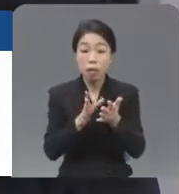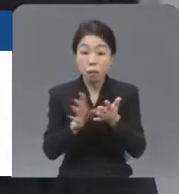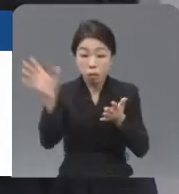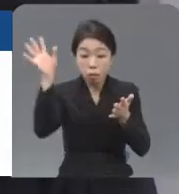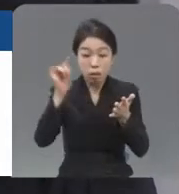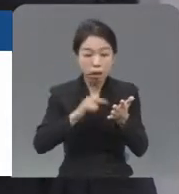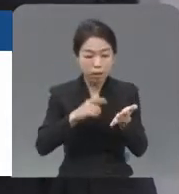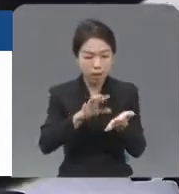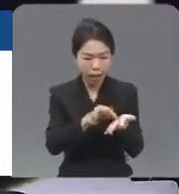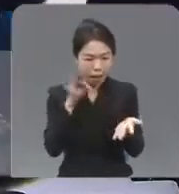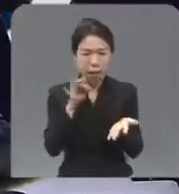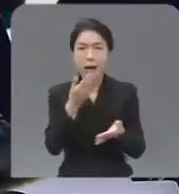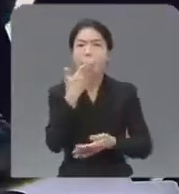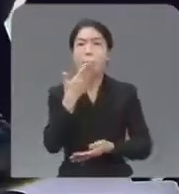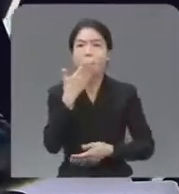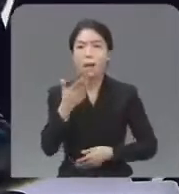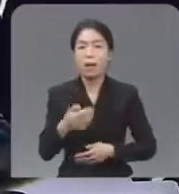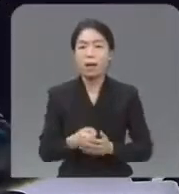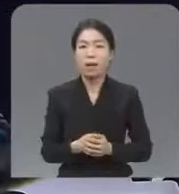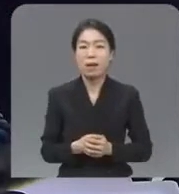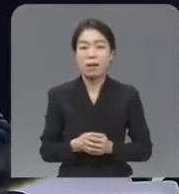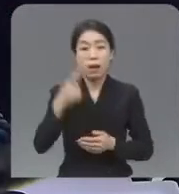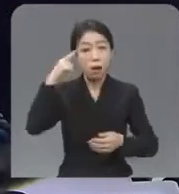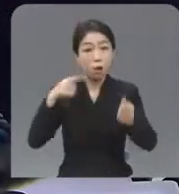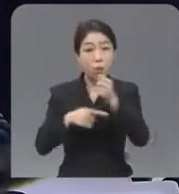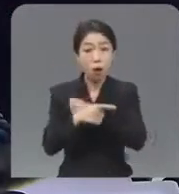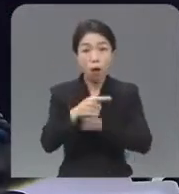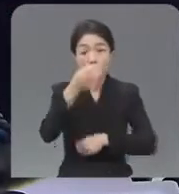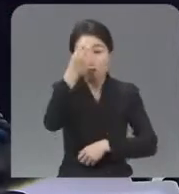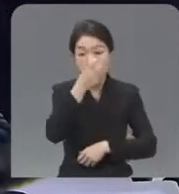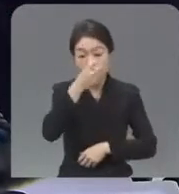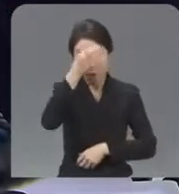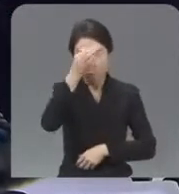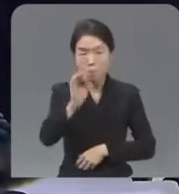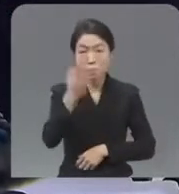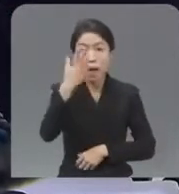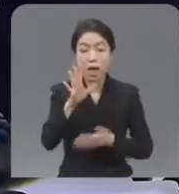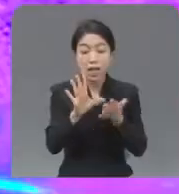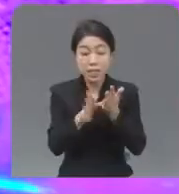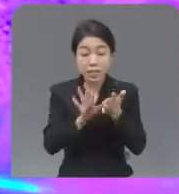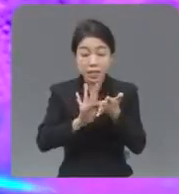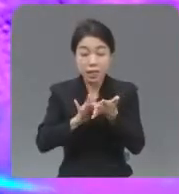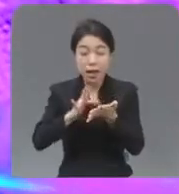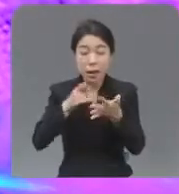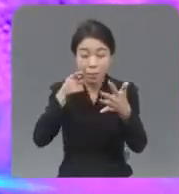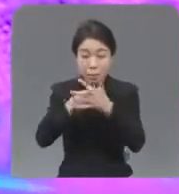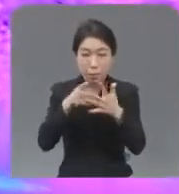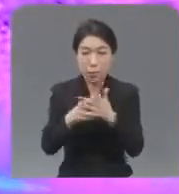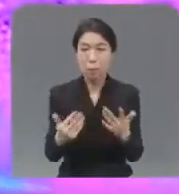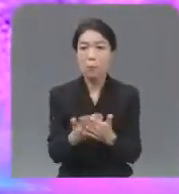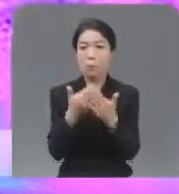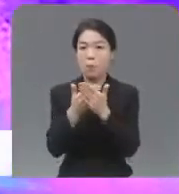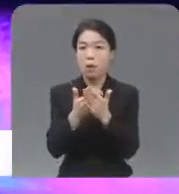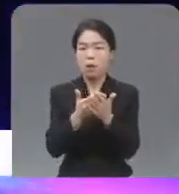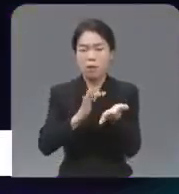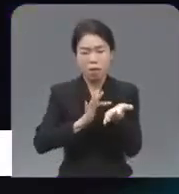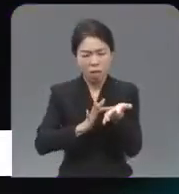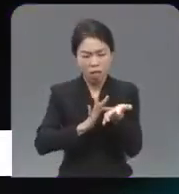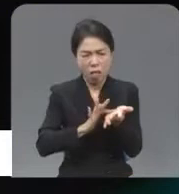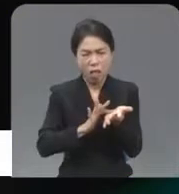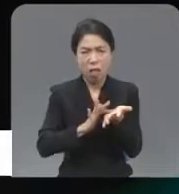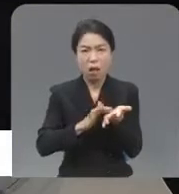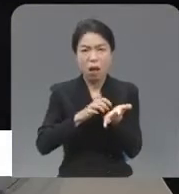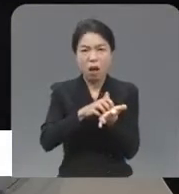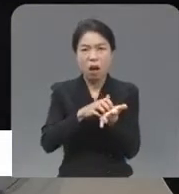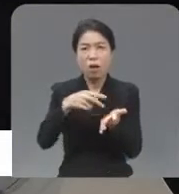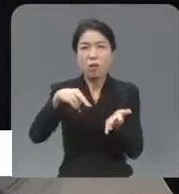범인은 검거됩니다. 과학수사의 꽃 지문 감식은 눈부시게 발전했습니다. 나무처럼 표면이 거칠어도 추출이